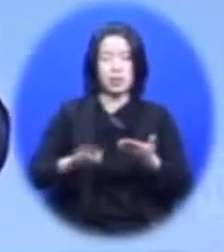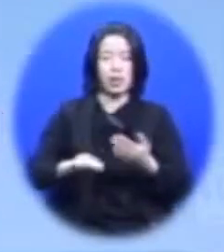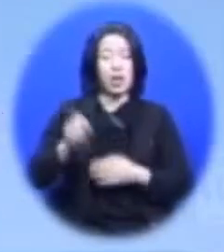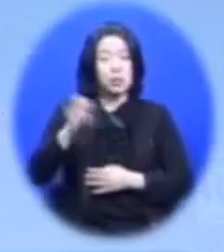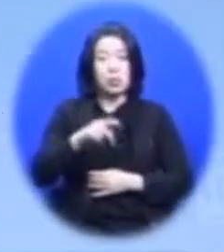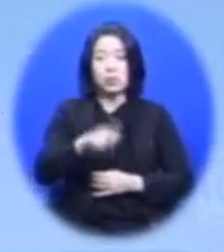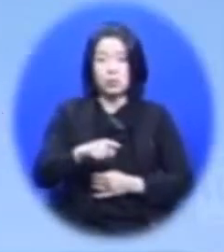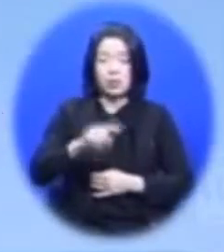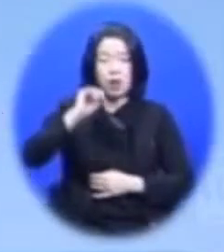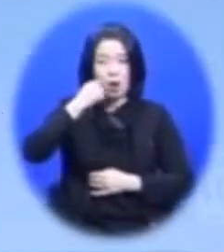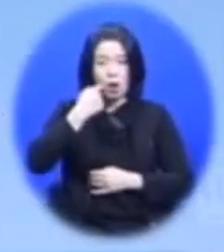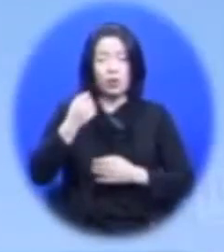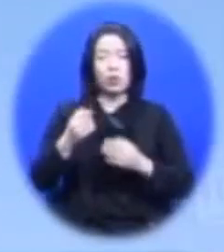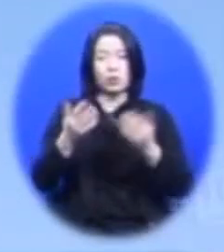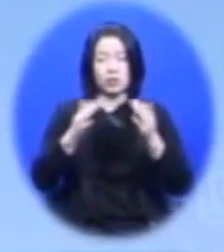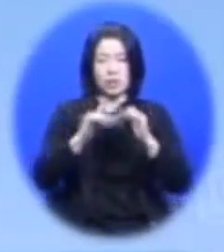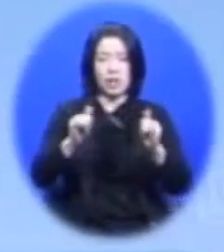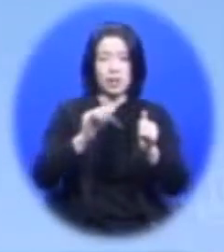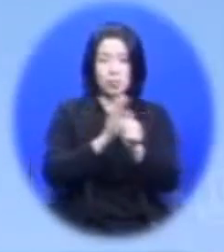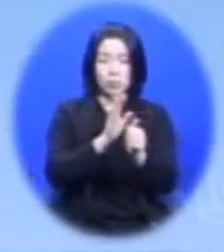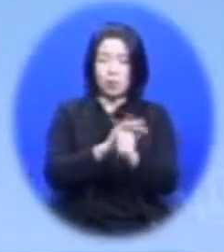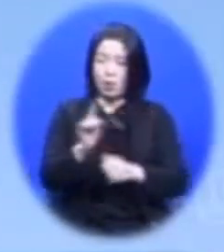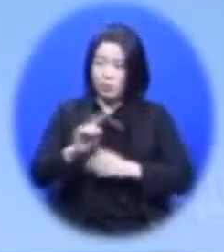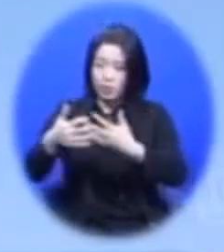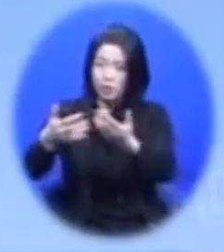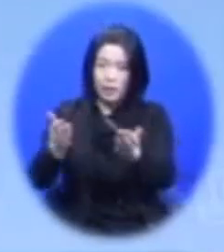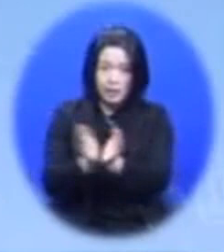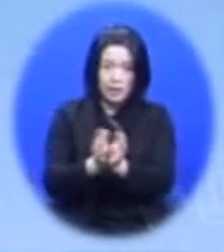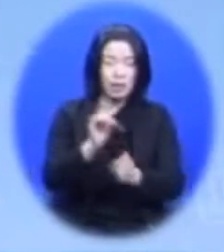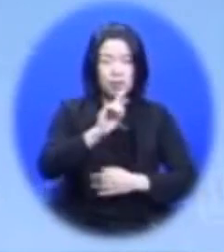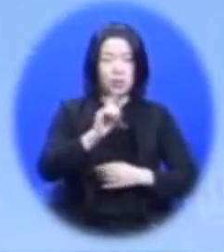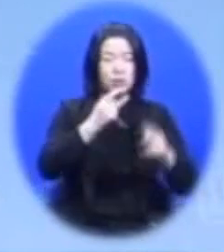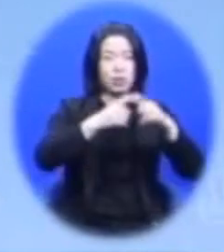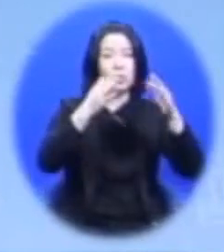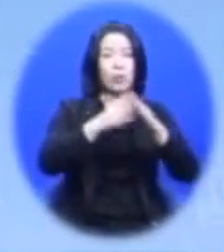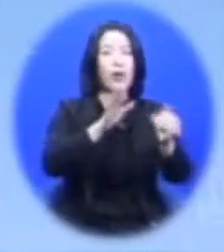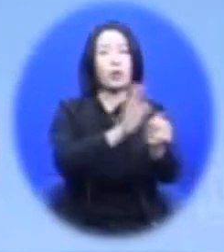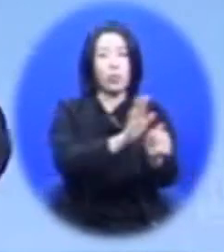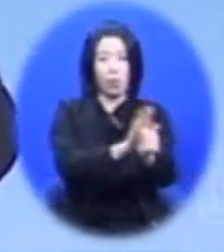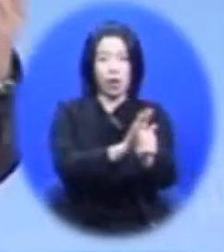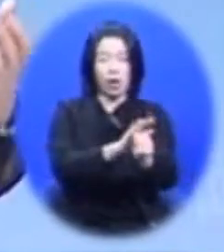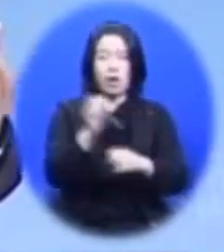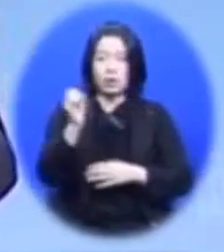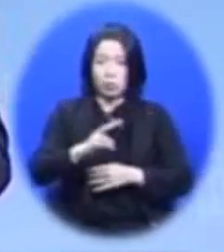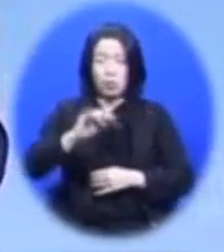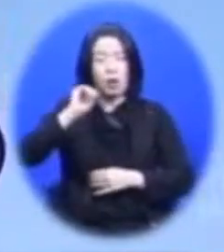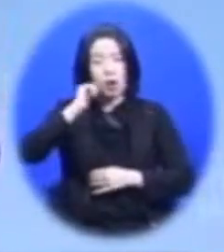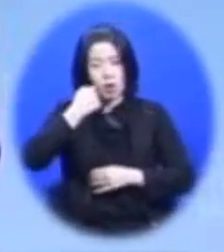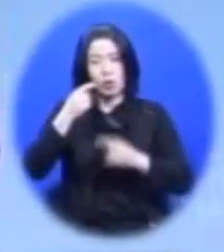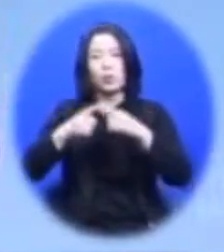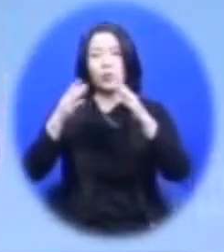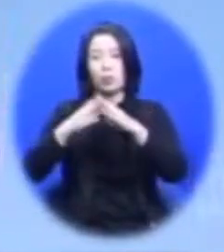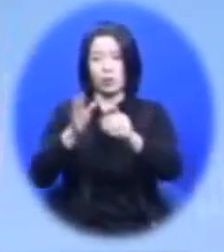그런 어려운 이들을 돕는 어떤 단체나 또는 교회를 돕습니다. 또는 어려운 교회도